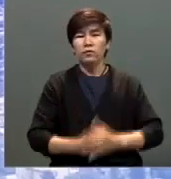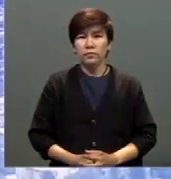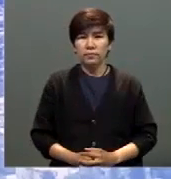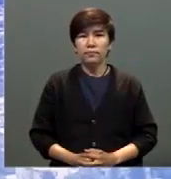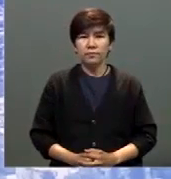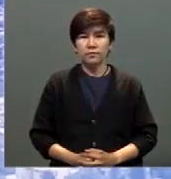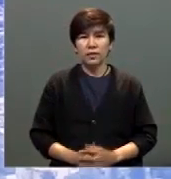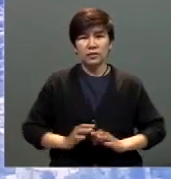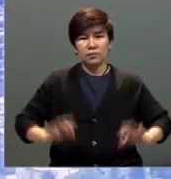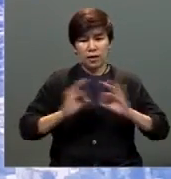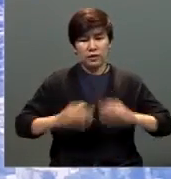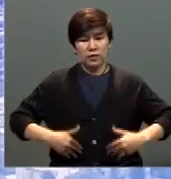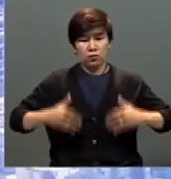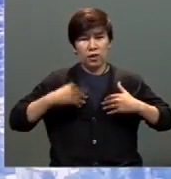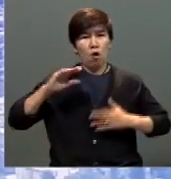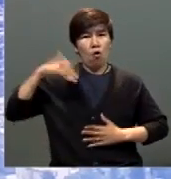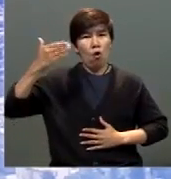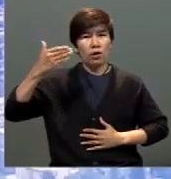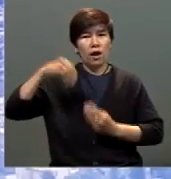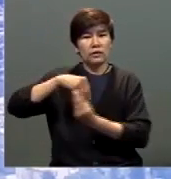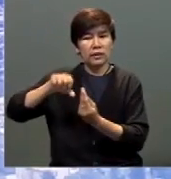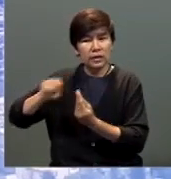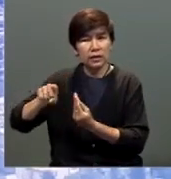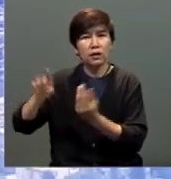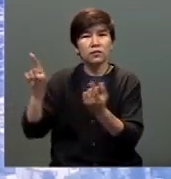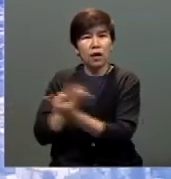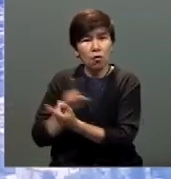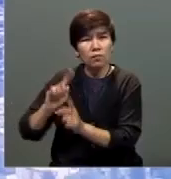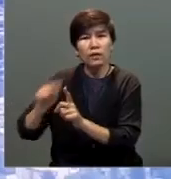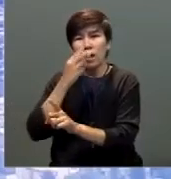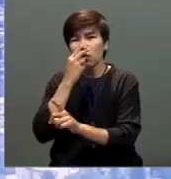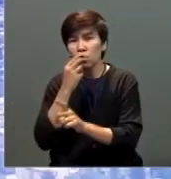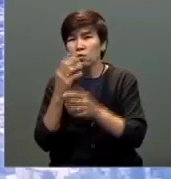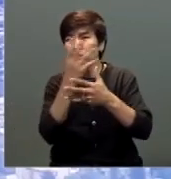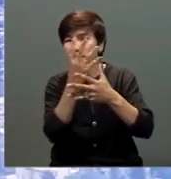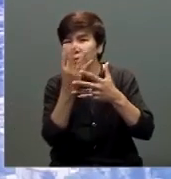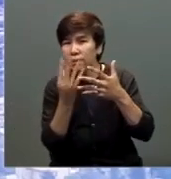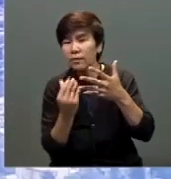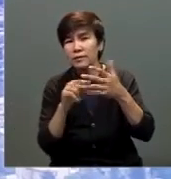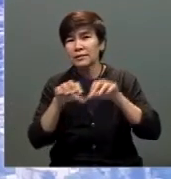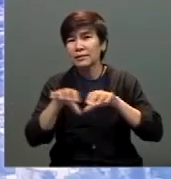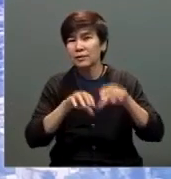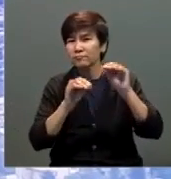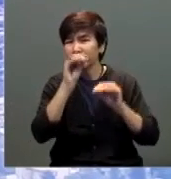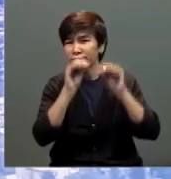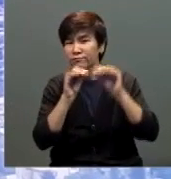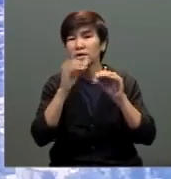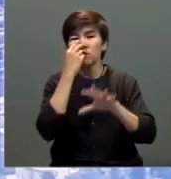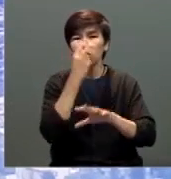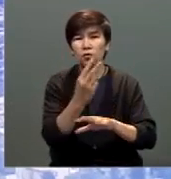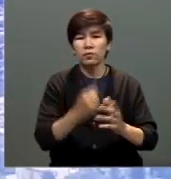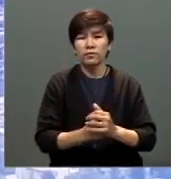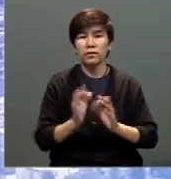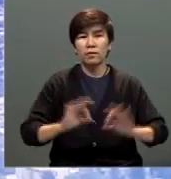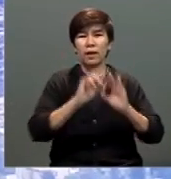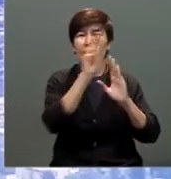ของทางด้านเศรษฐกิจหรือสังคมก็จะได้ตามมาเรายึดหลักกันอย่างนี้แล้วก็เป็นกติกาที่เราใช้ด้วยกันร่วม